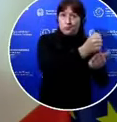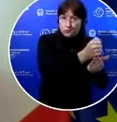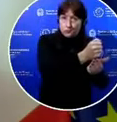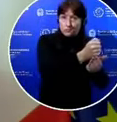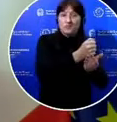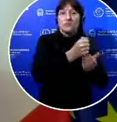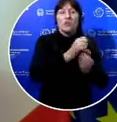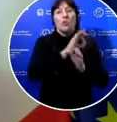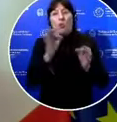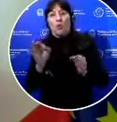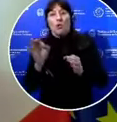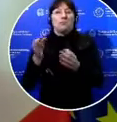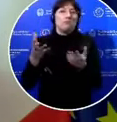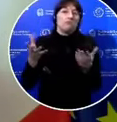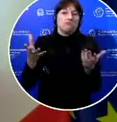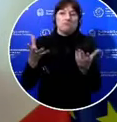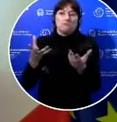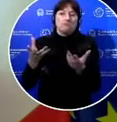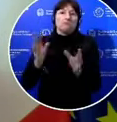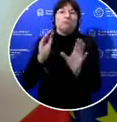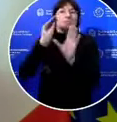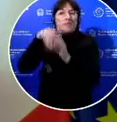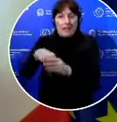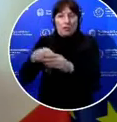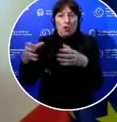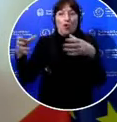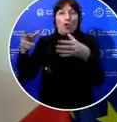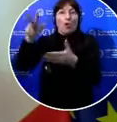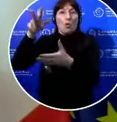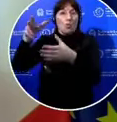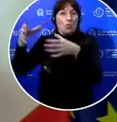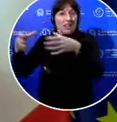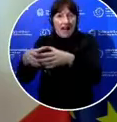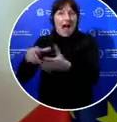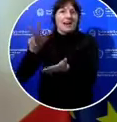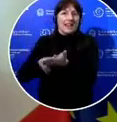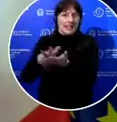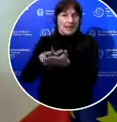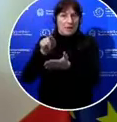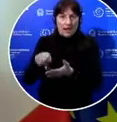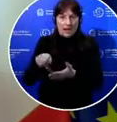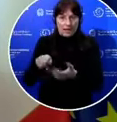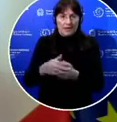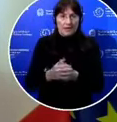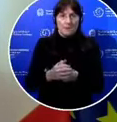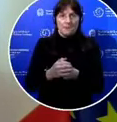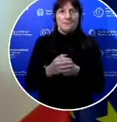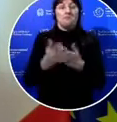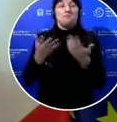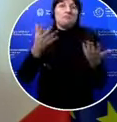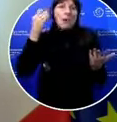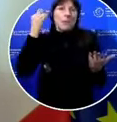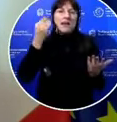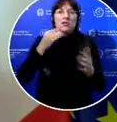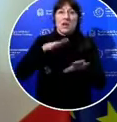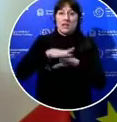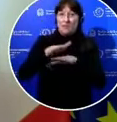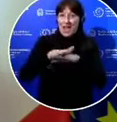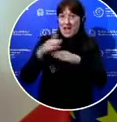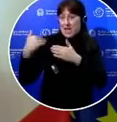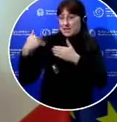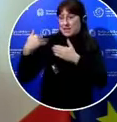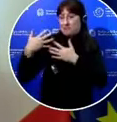di requisiti per gli accreditamenti. E quindi credo che l'esperienza che è stata maturata